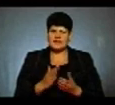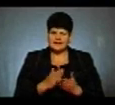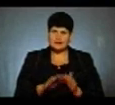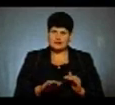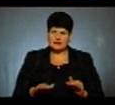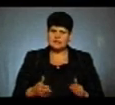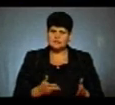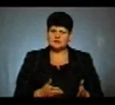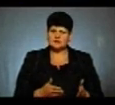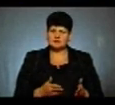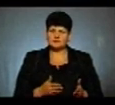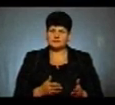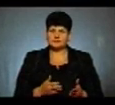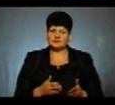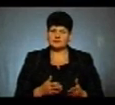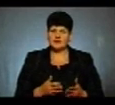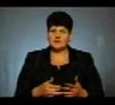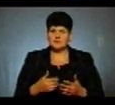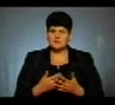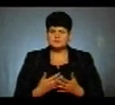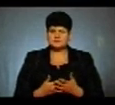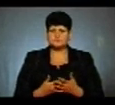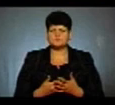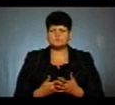які таку модель, де